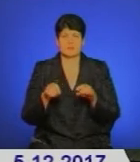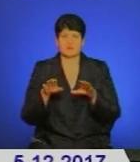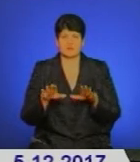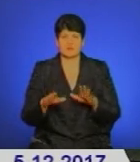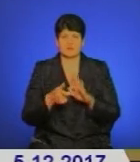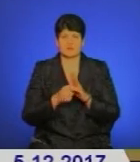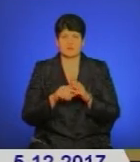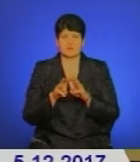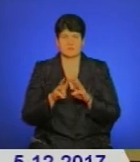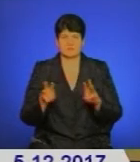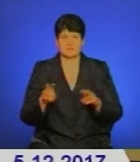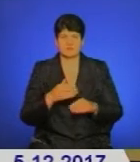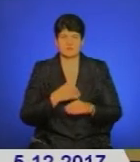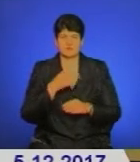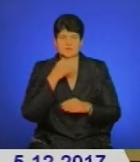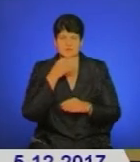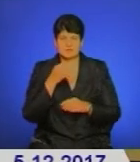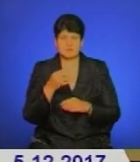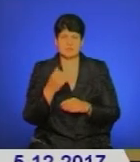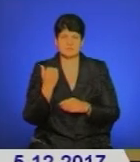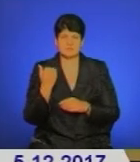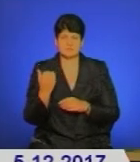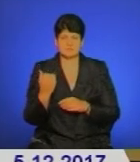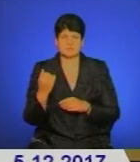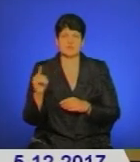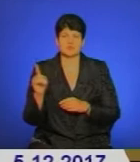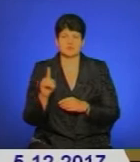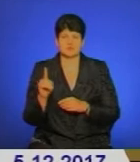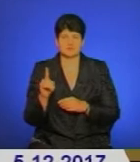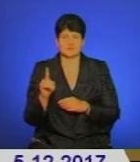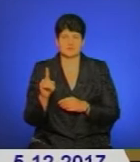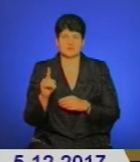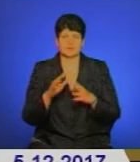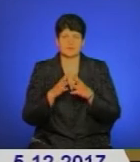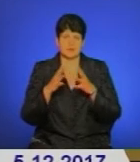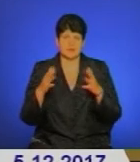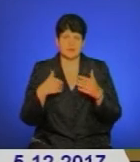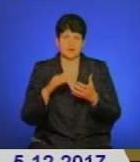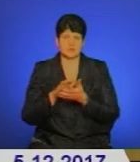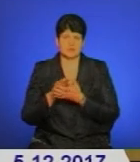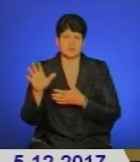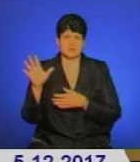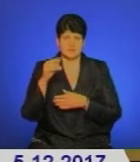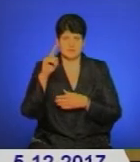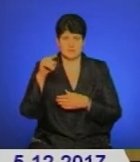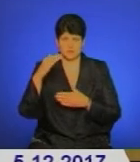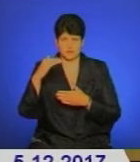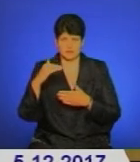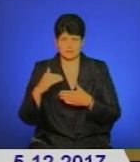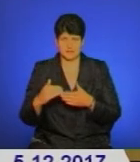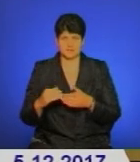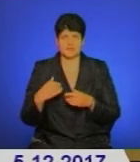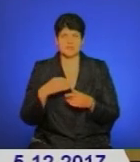Кабміну. Хочу сказати, запевнити вас, в основному я ознайомився всіма пунктами, і запевнити вас,